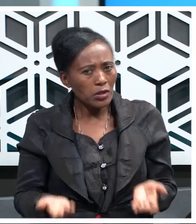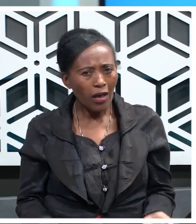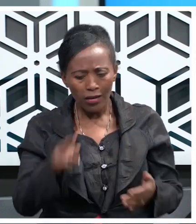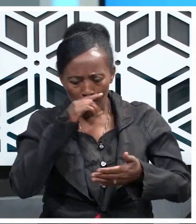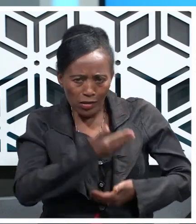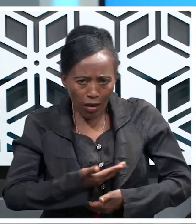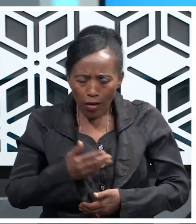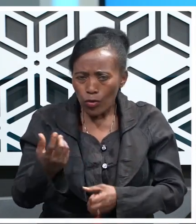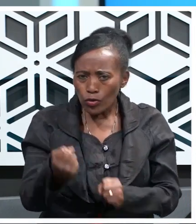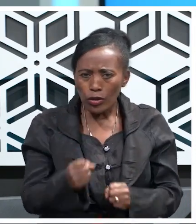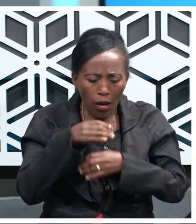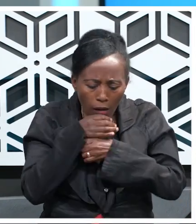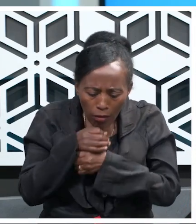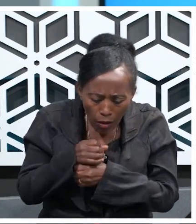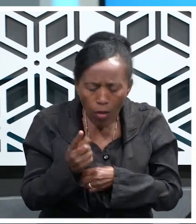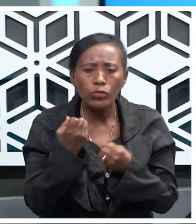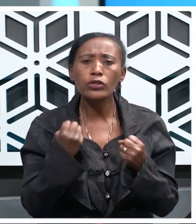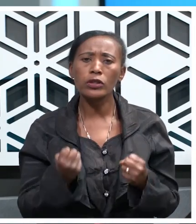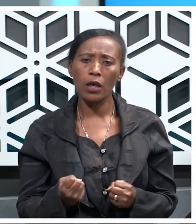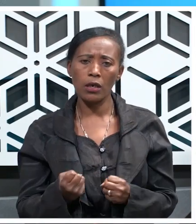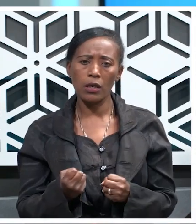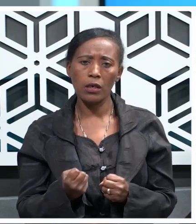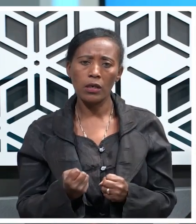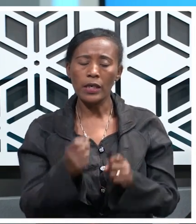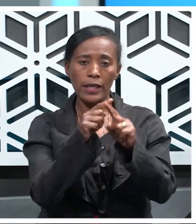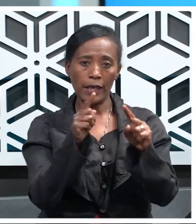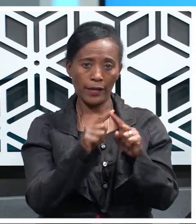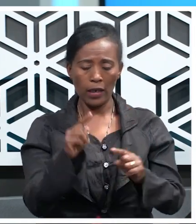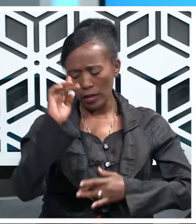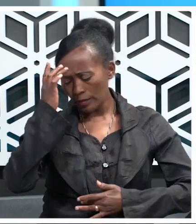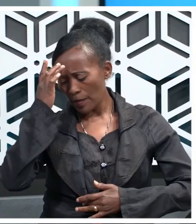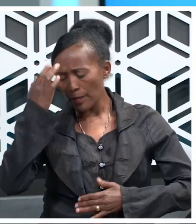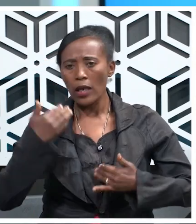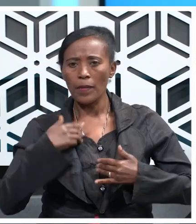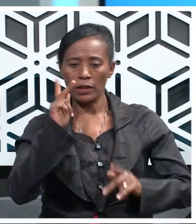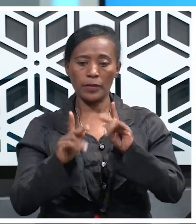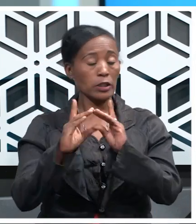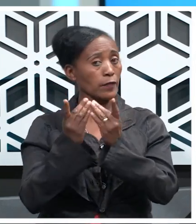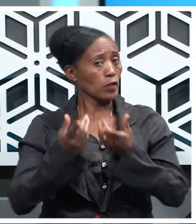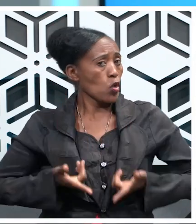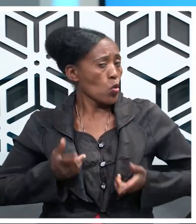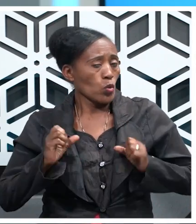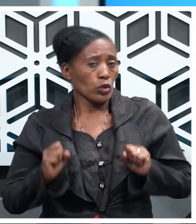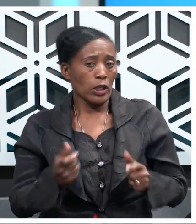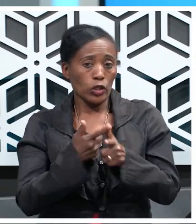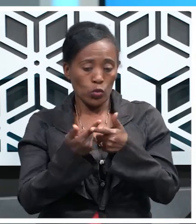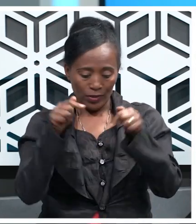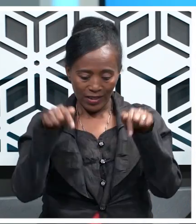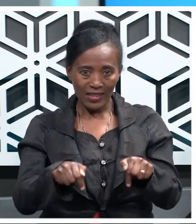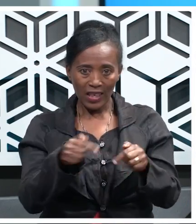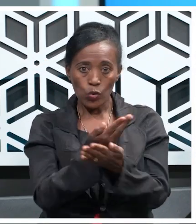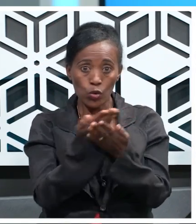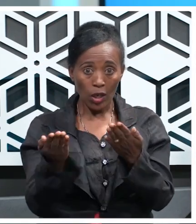ይችላሉ፣ ህጻናት ሊሆኑ ይችላሉ፣ አረጋውያን ሊሆኑ ይችላሉ፣ የተለያየ ህመም ያለባቸው የህብረተሰብ ክፍሎች ሊሆኑ ይችላሉ።